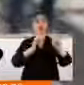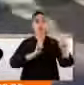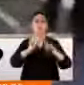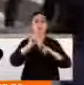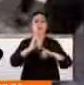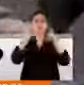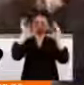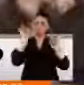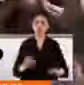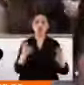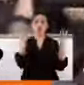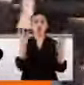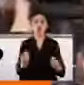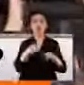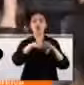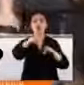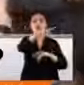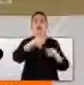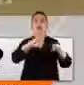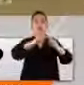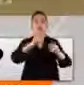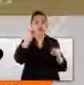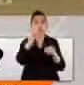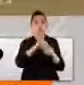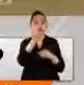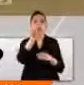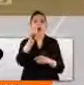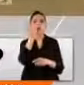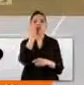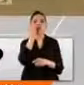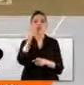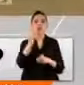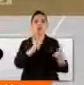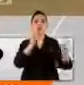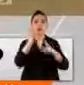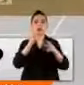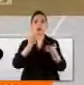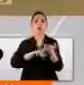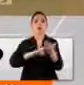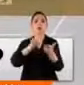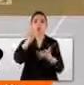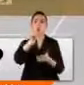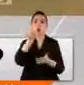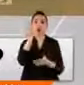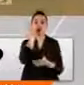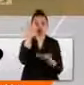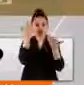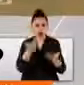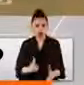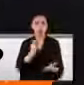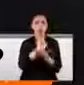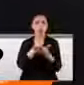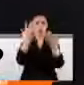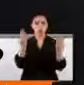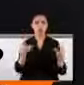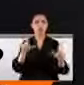resmen başlamış olacak. HDP'nin kapatılması için 15 kişiden oluşan mahkeme heyetinin en az 10'unun kabul oyu vermesi